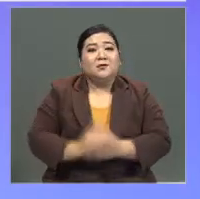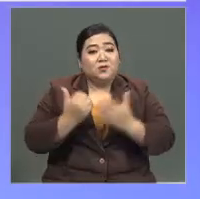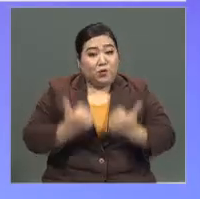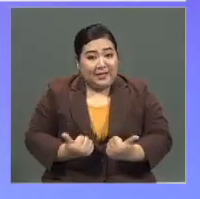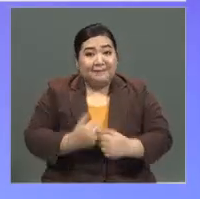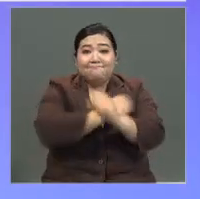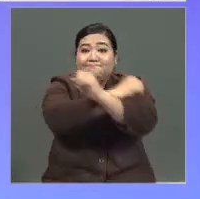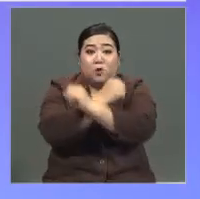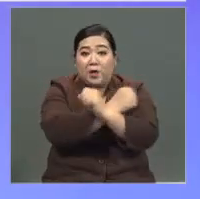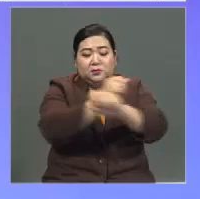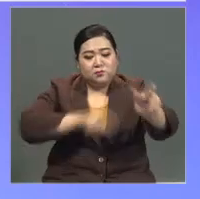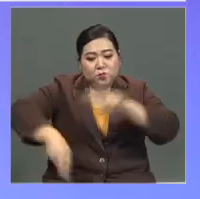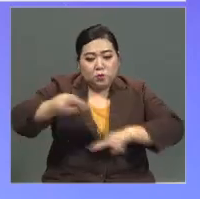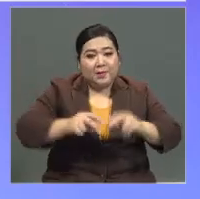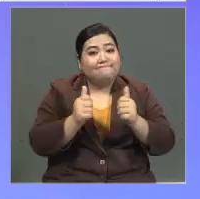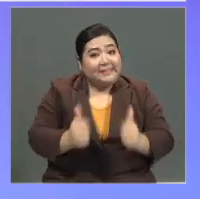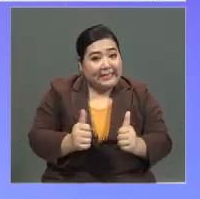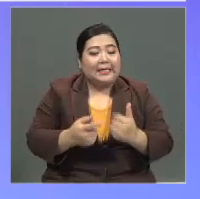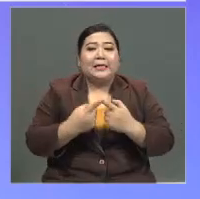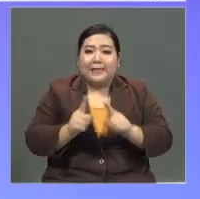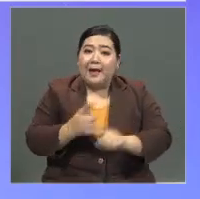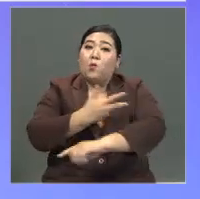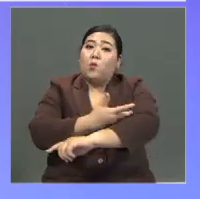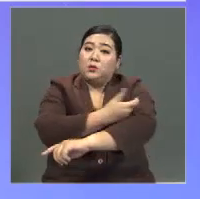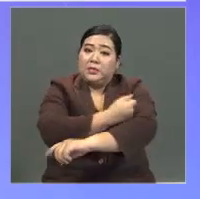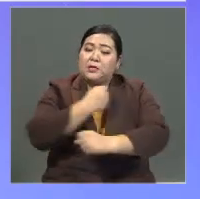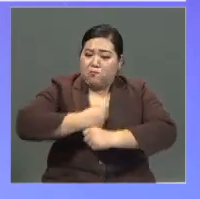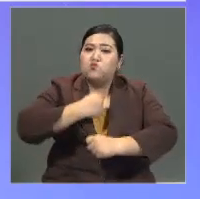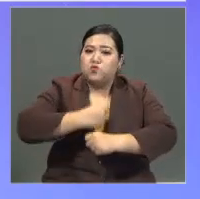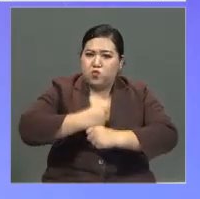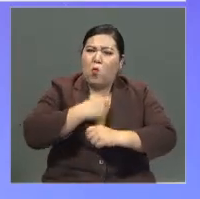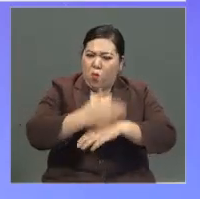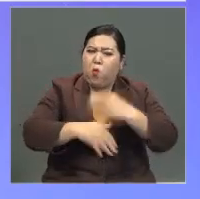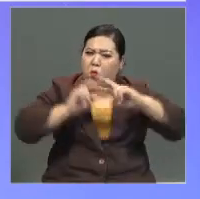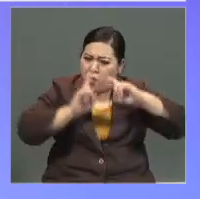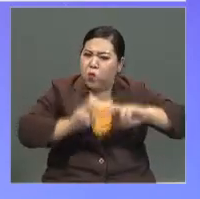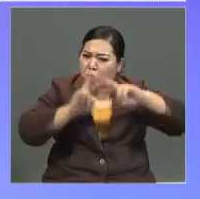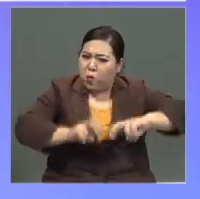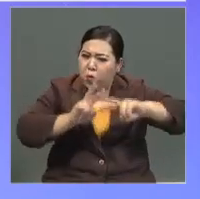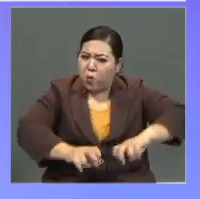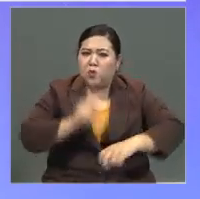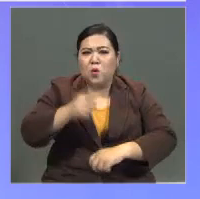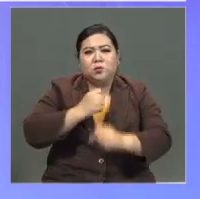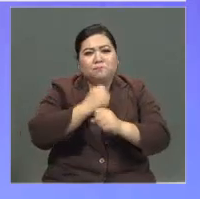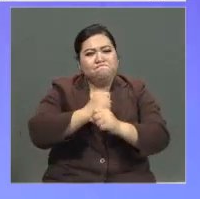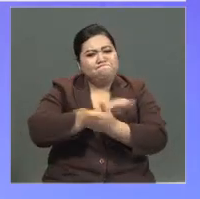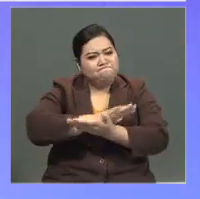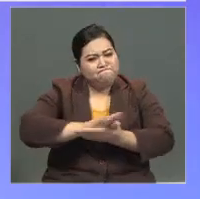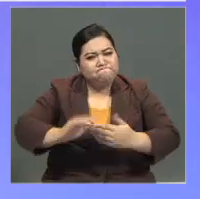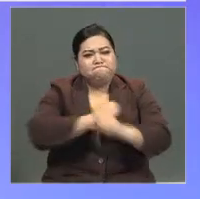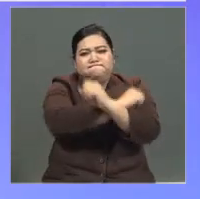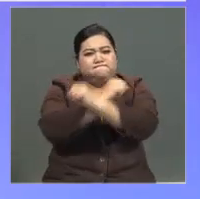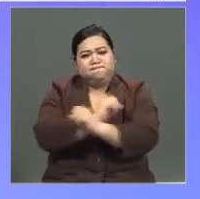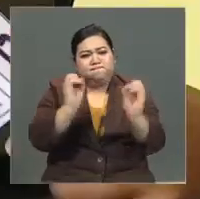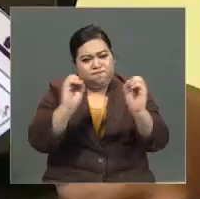ความปลอดภัยการดูแลกันแล้วเรื่องของวัคซีนที่กำลังจะผลิตแล้วก็กำลังจะเดินหน้านั้นก็จะต้องมีความปลอดภัยเช่นเดียวกัน